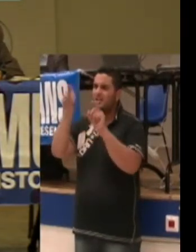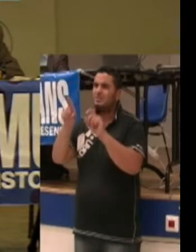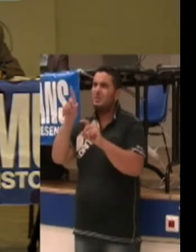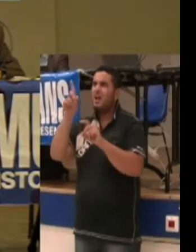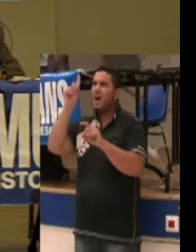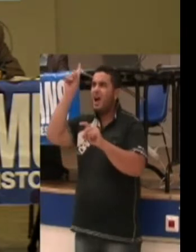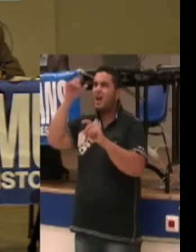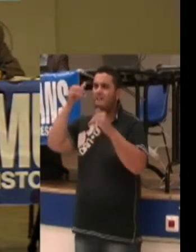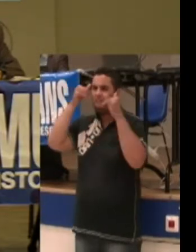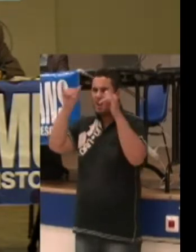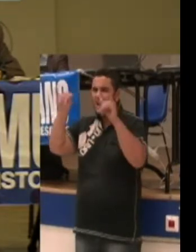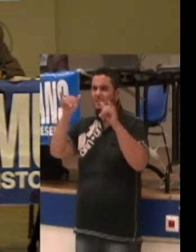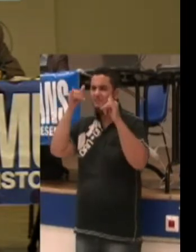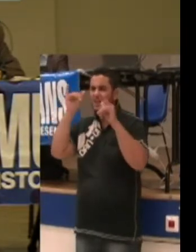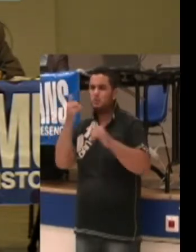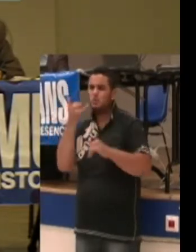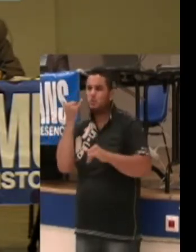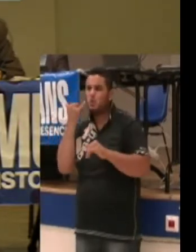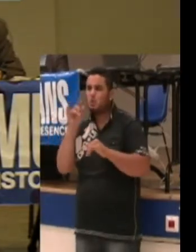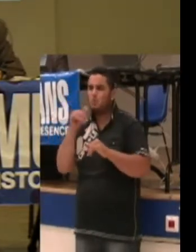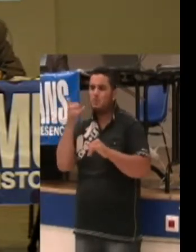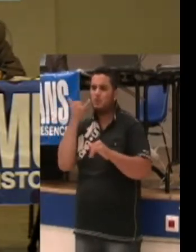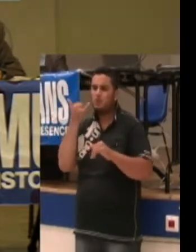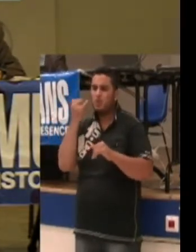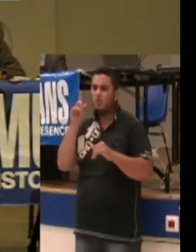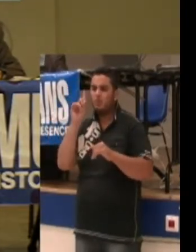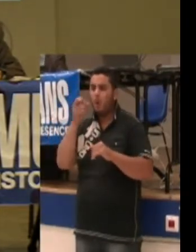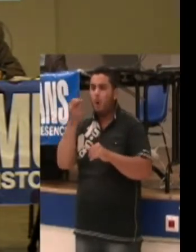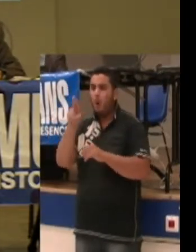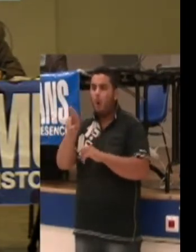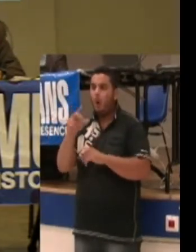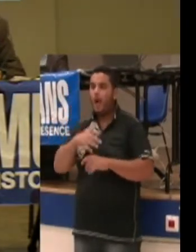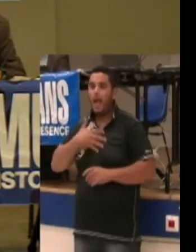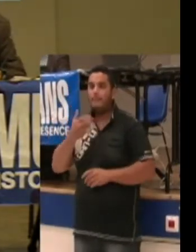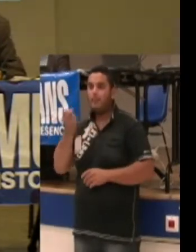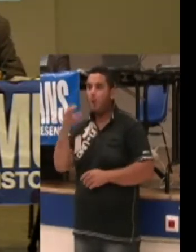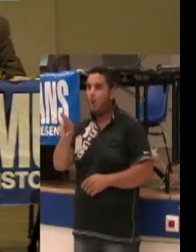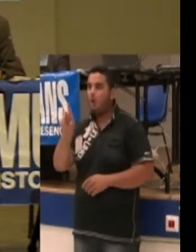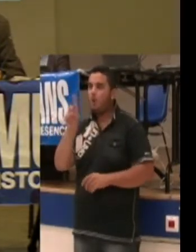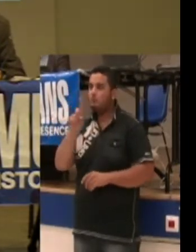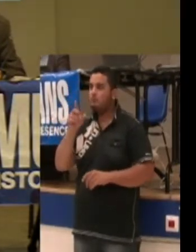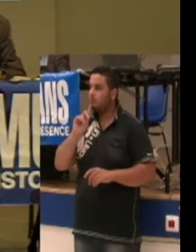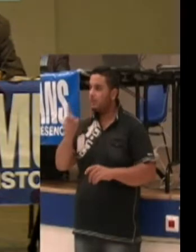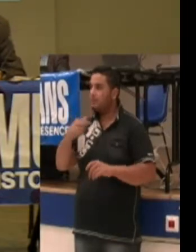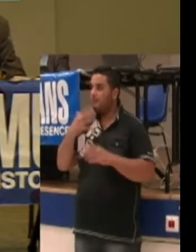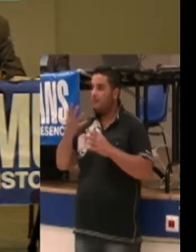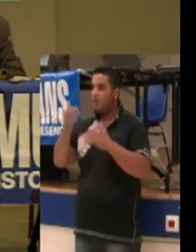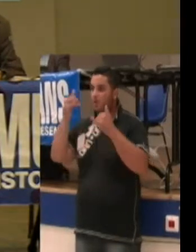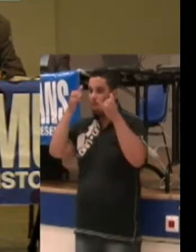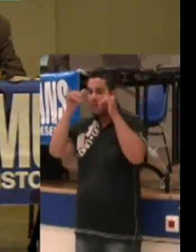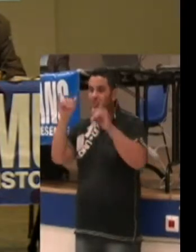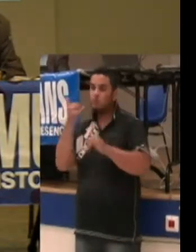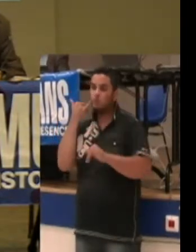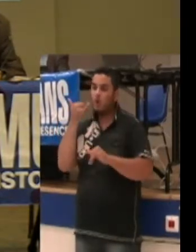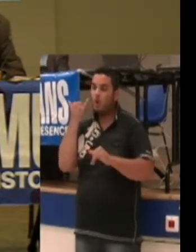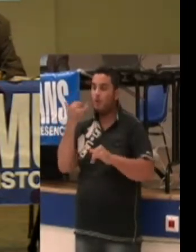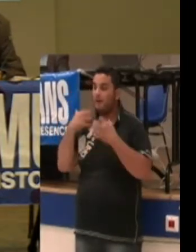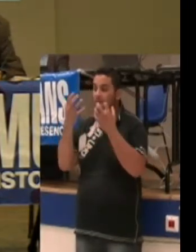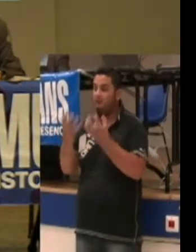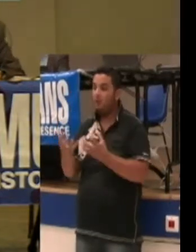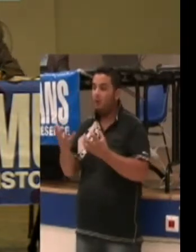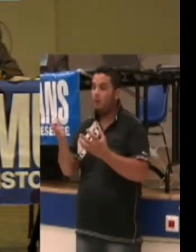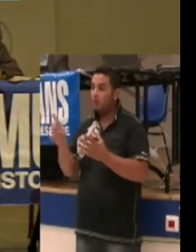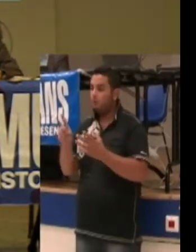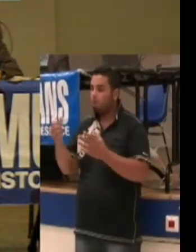Vous savez pourquoi une vache est jaune? Parce qu'ils ont adoré le veau d'or. Ils ont adoré une vache, Allah subhanahu wa ta'ala, tuez ce que vous avez